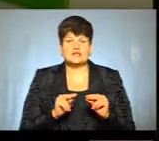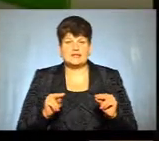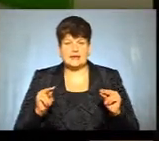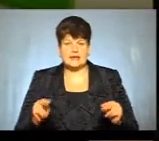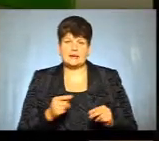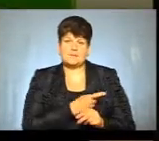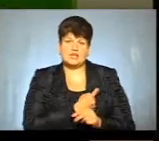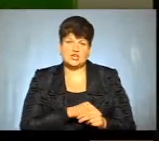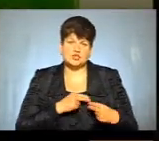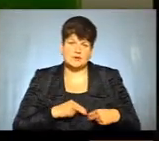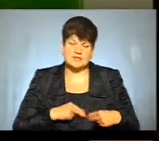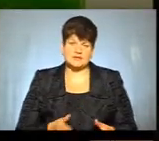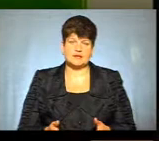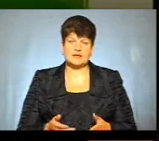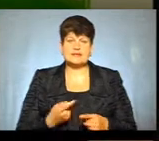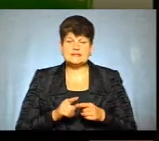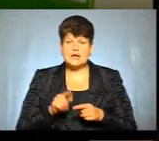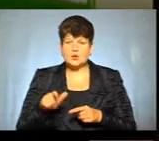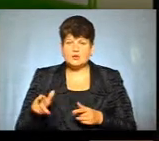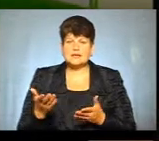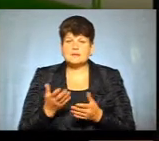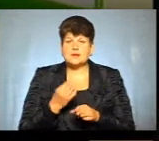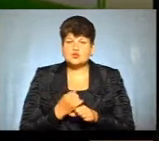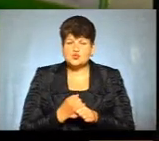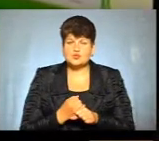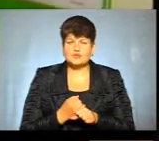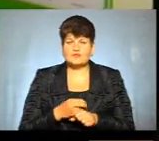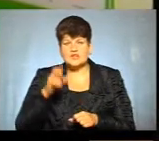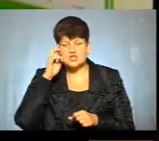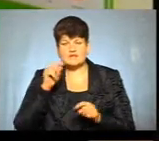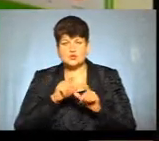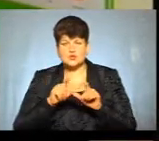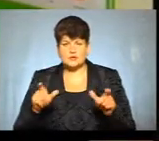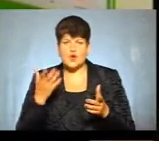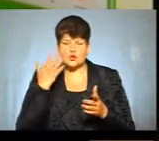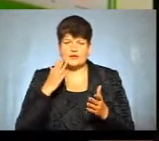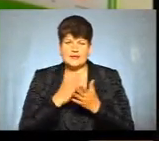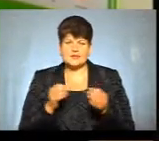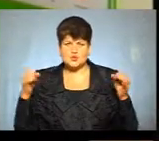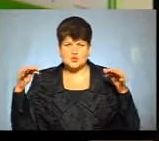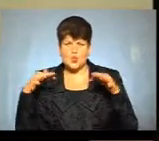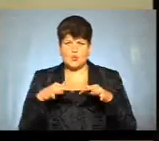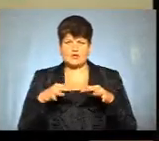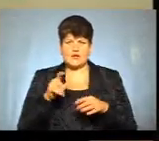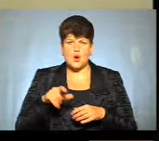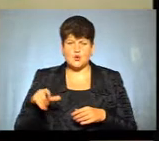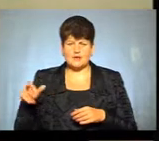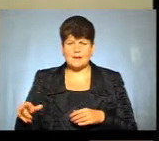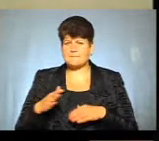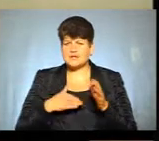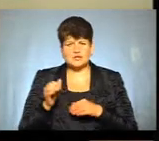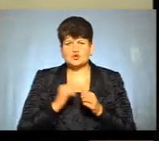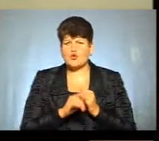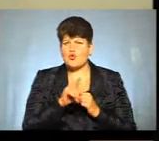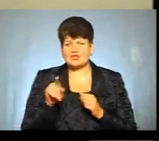йдуть медичні працівники, це люди, які працюють в державних установах, коли йде велике скупчення людей. Практично кожен